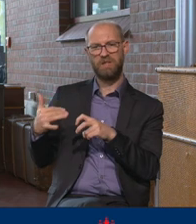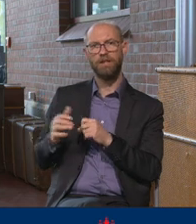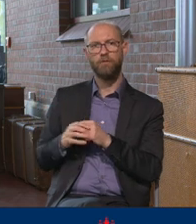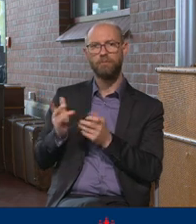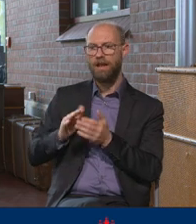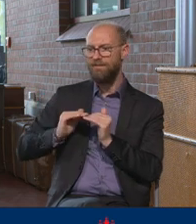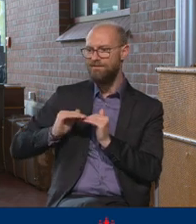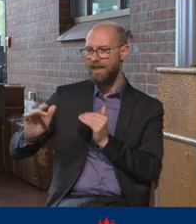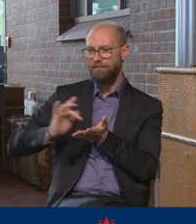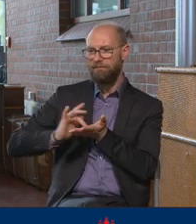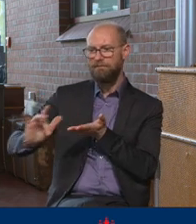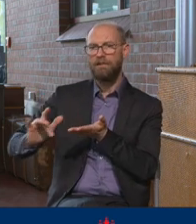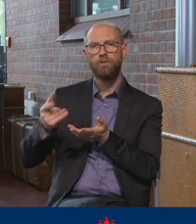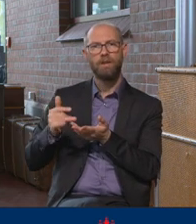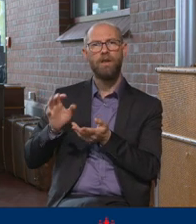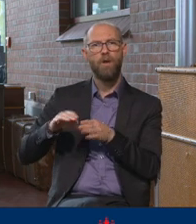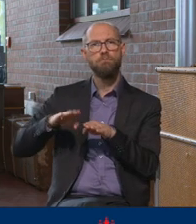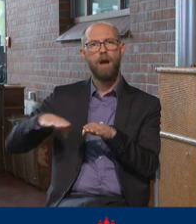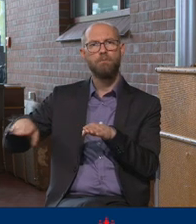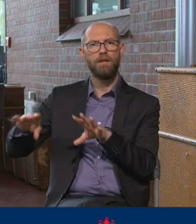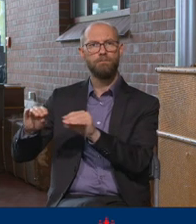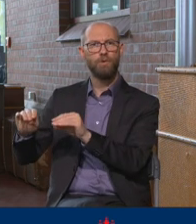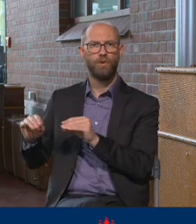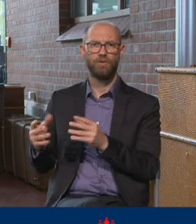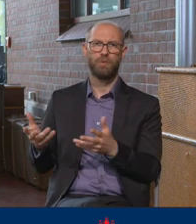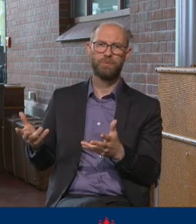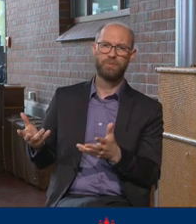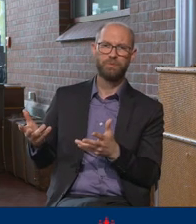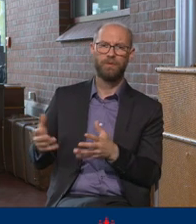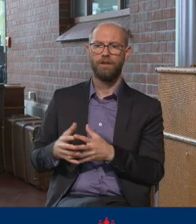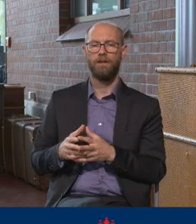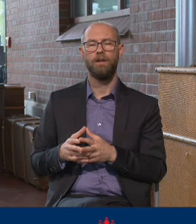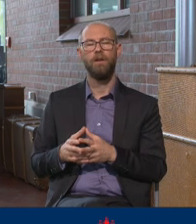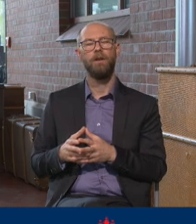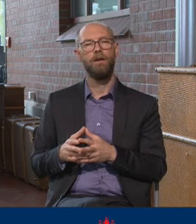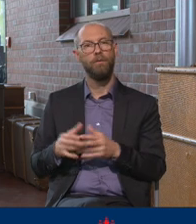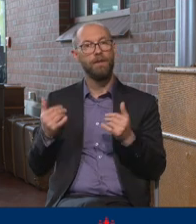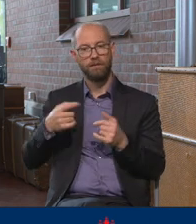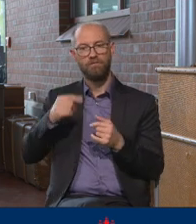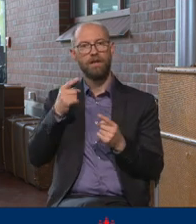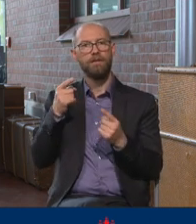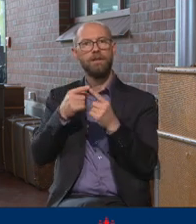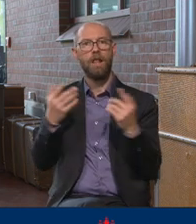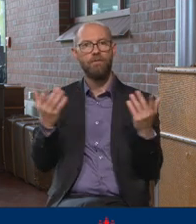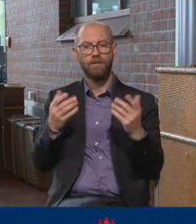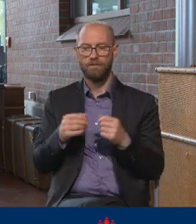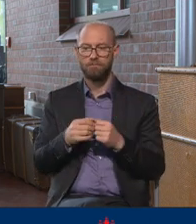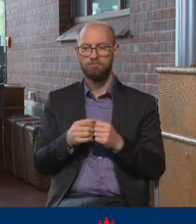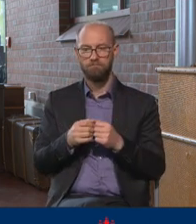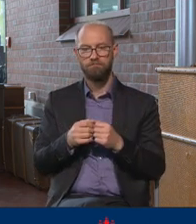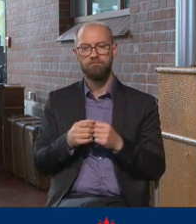teil als parkplatz genutzt werden wir haben uns ein bisschen als ziel ausgesetzt wie an vielen stellen in der stadt